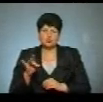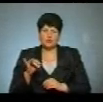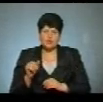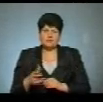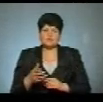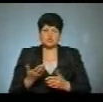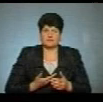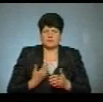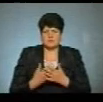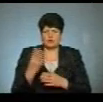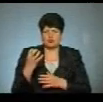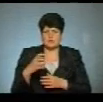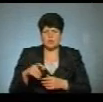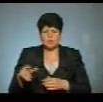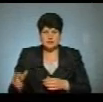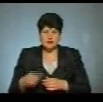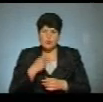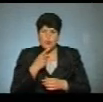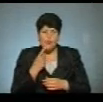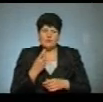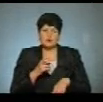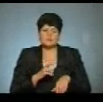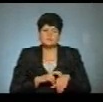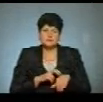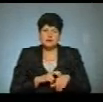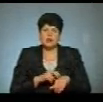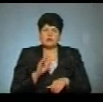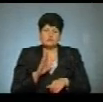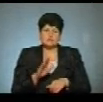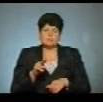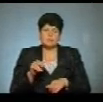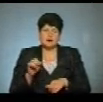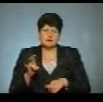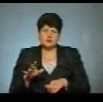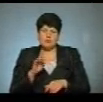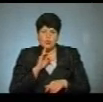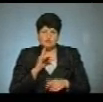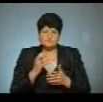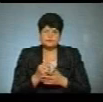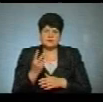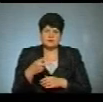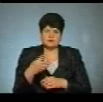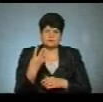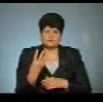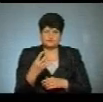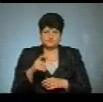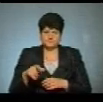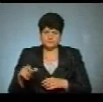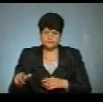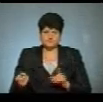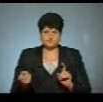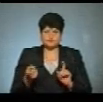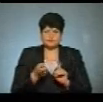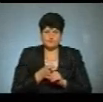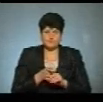400 осіб. За словами епідеміолога обласного лабораторного центру Володимира Паничева, поки що виявили 24 особи, які